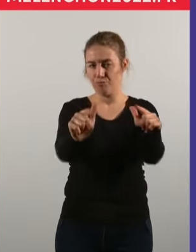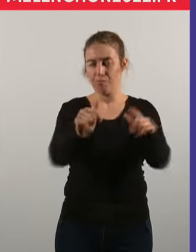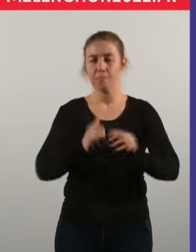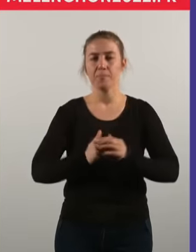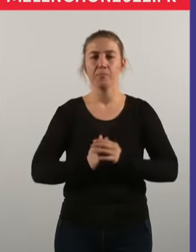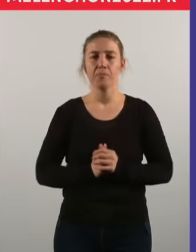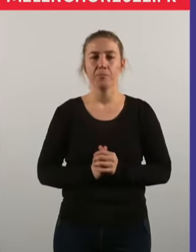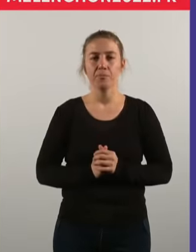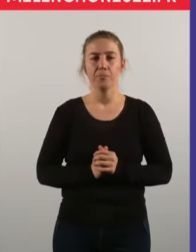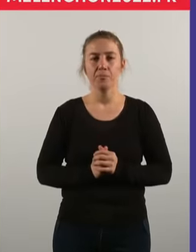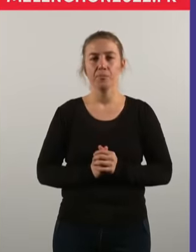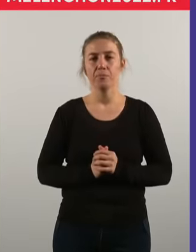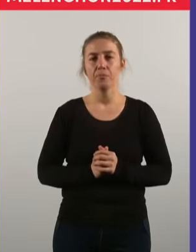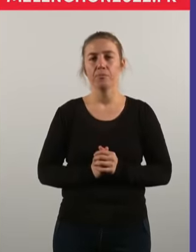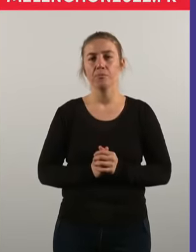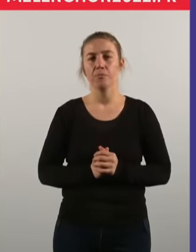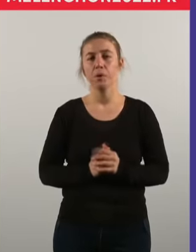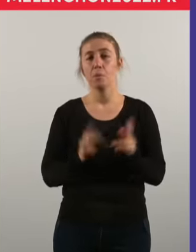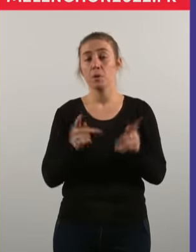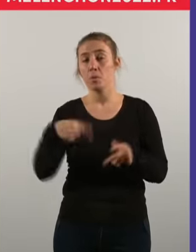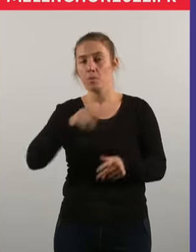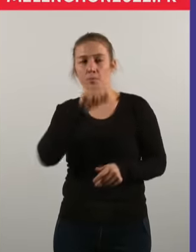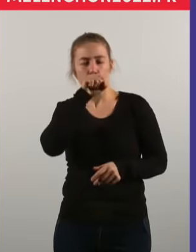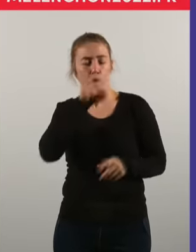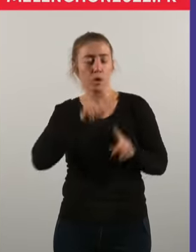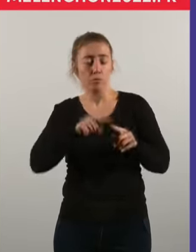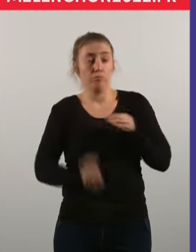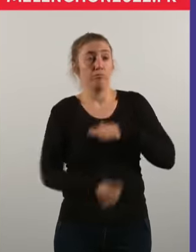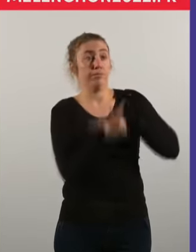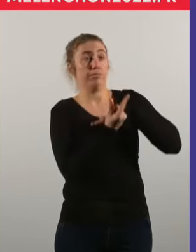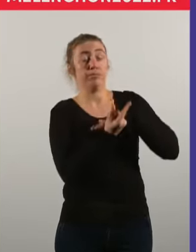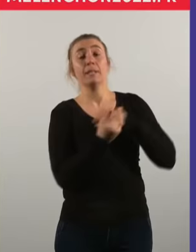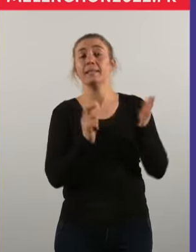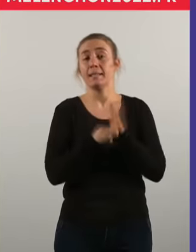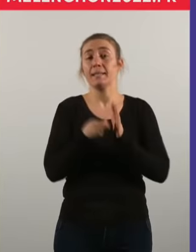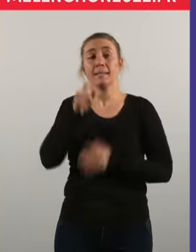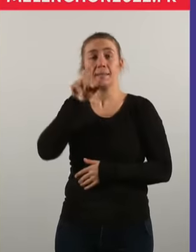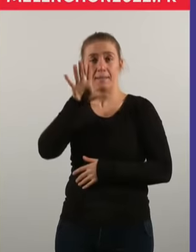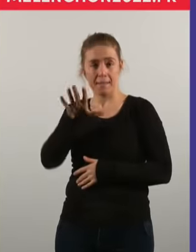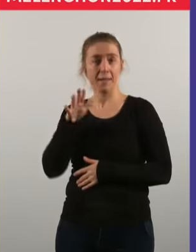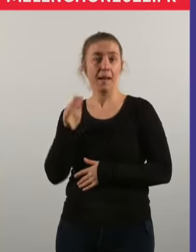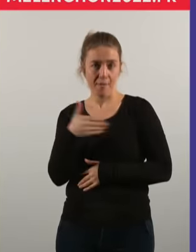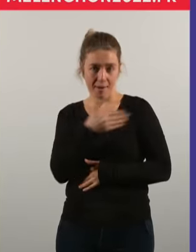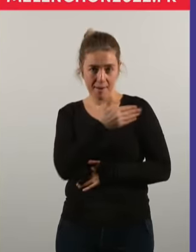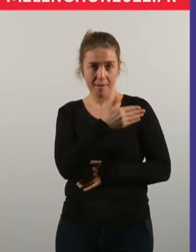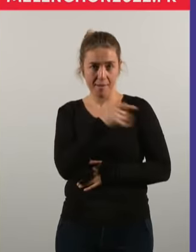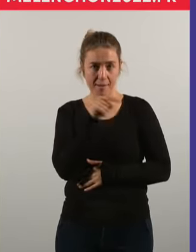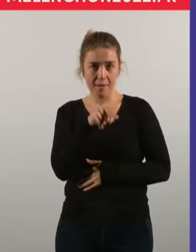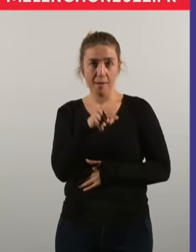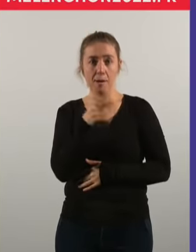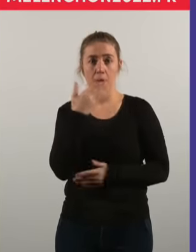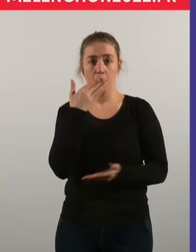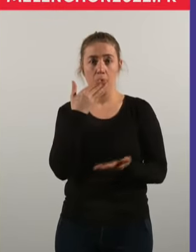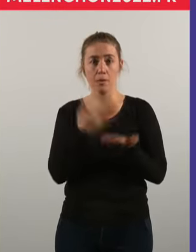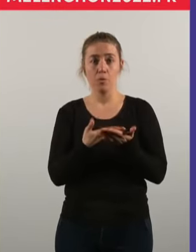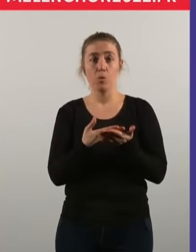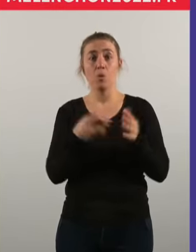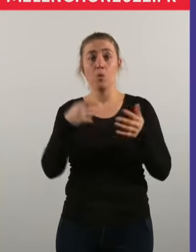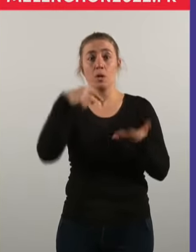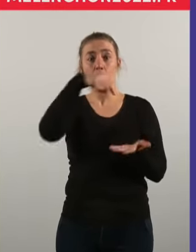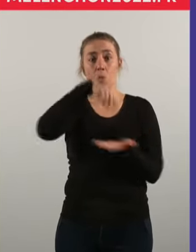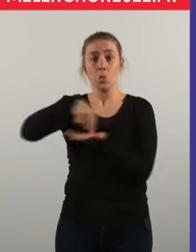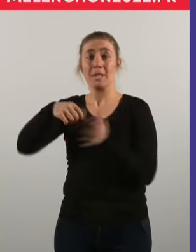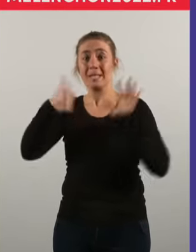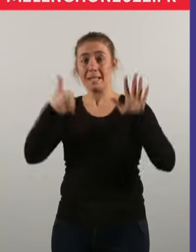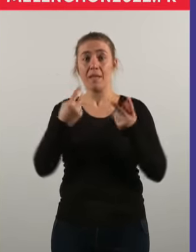Déjà, si vous aimez les choses qui sont un peu surprenantes, le 5 avril, je vous redonne rendez-vous dans 6 villes à la fois, parce